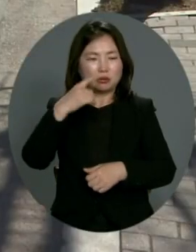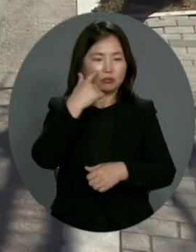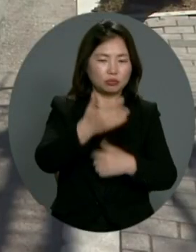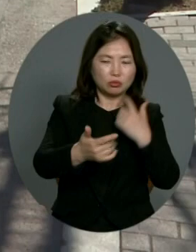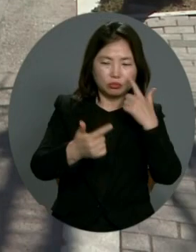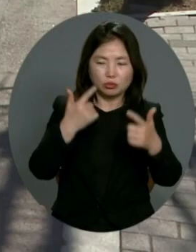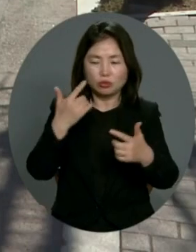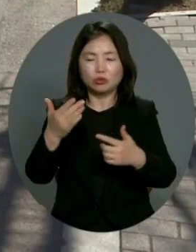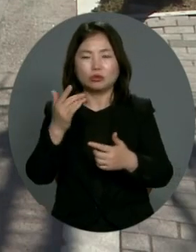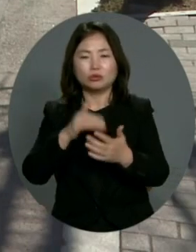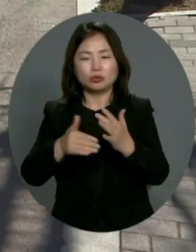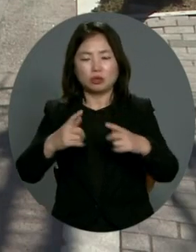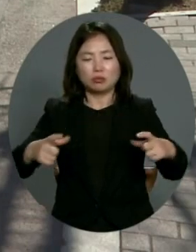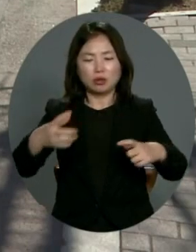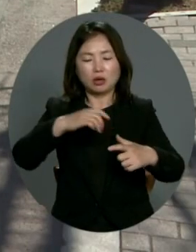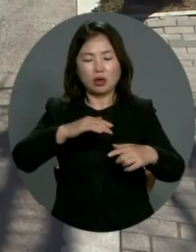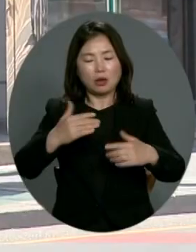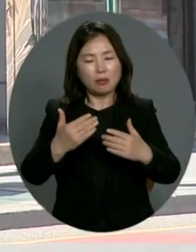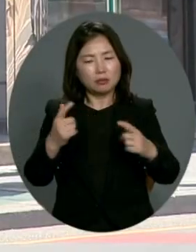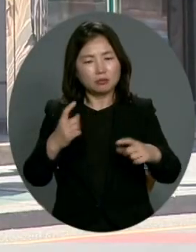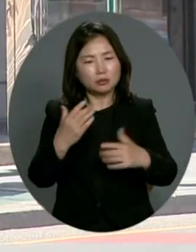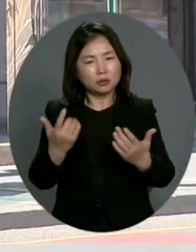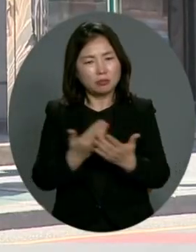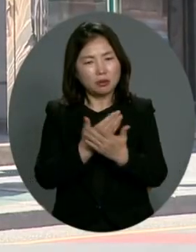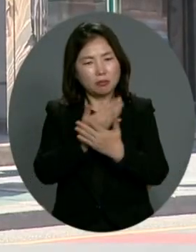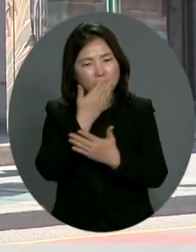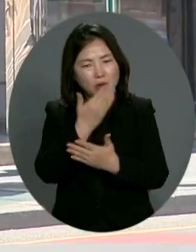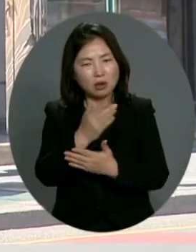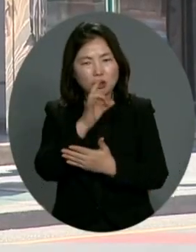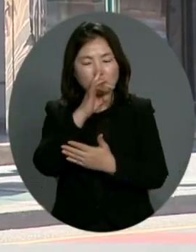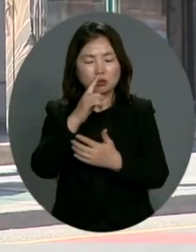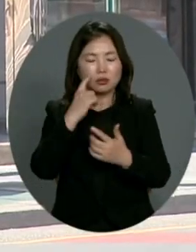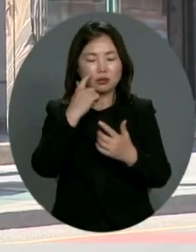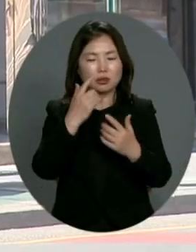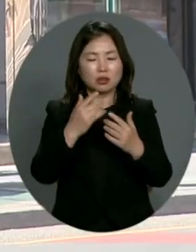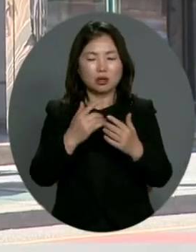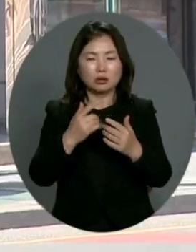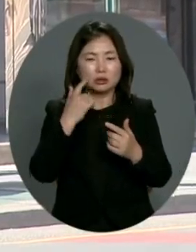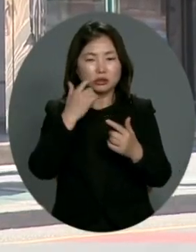뒤 편입하면 지역이 더 발전할지, 주민 여론을 어떻게